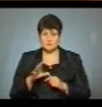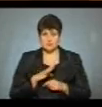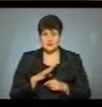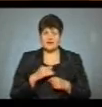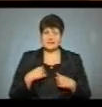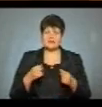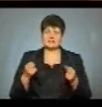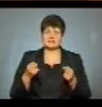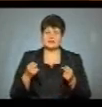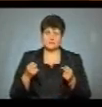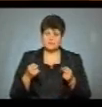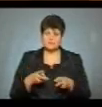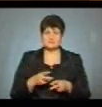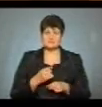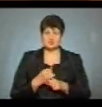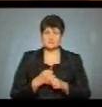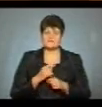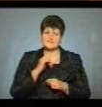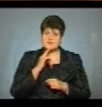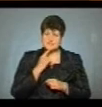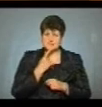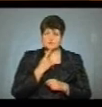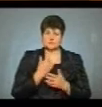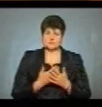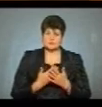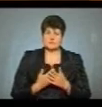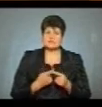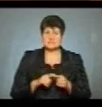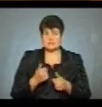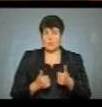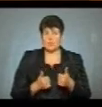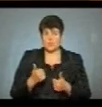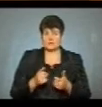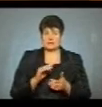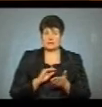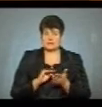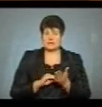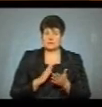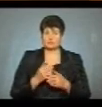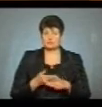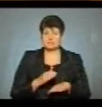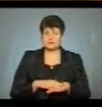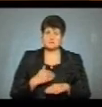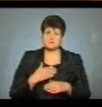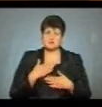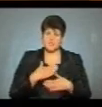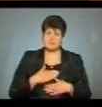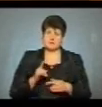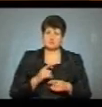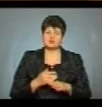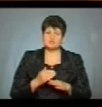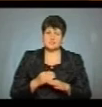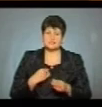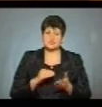навмисне ввів такий складний елемент, і, бо це конкурс, диктант має бути складним, і мені приємно, що частина